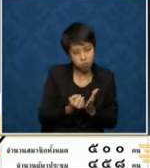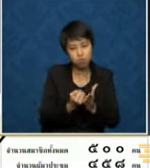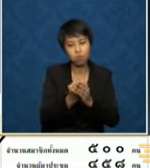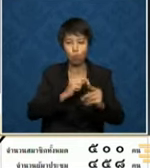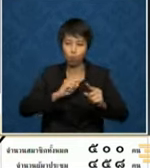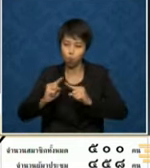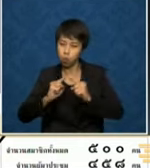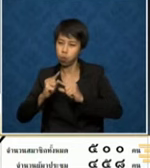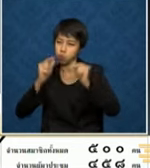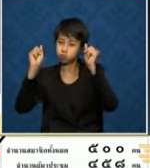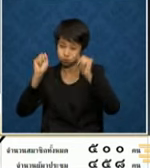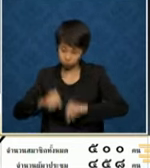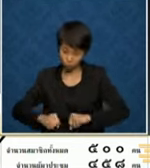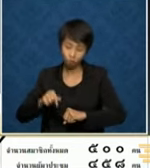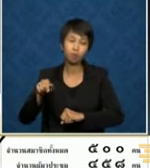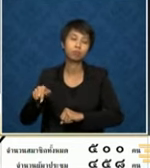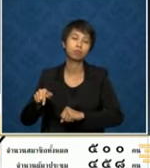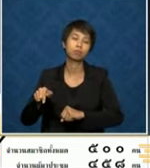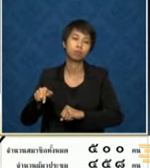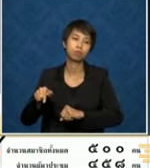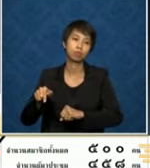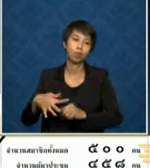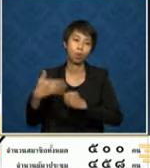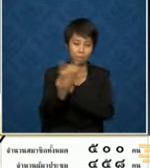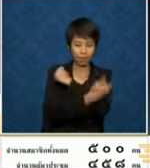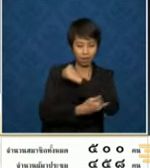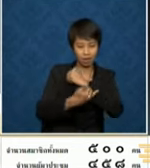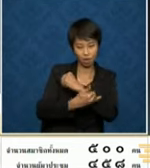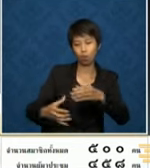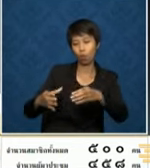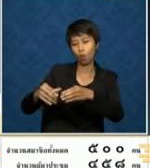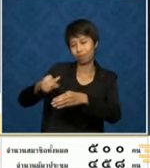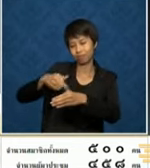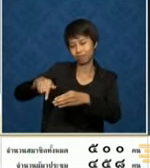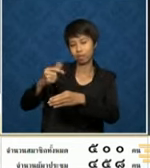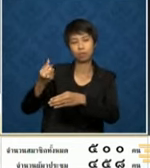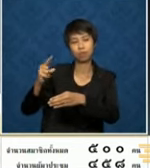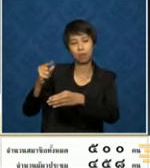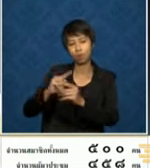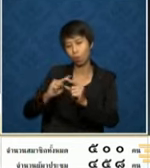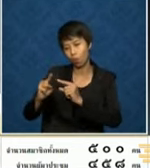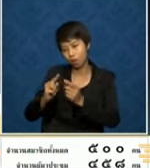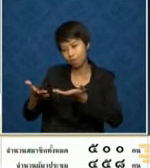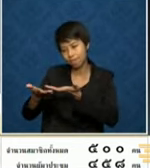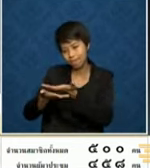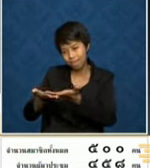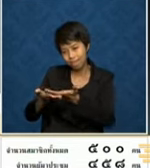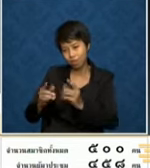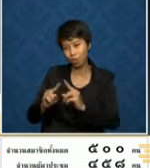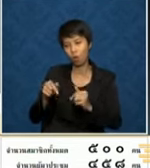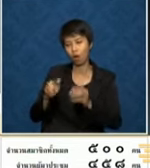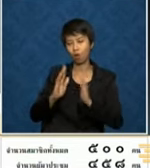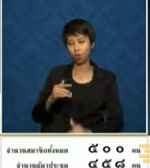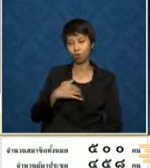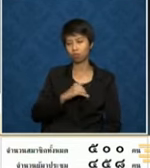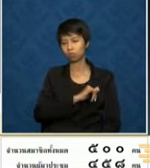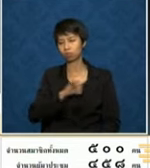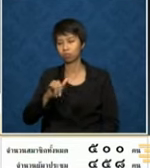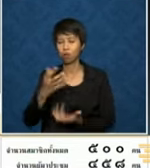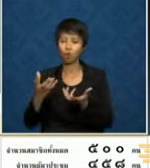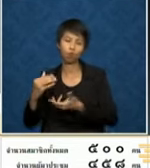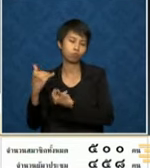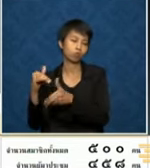าข้อตกลงนี้มาได้นะคะกับ11ประเทศด้วยกันเนี่ยนะคะแต่ว่าสุดท้ายแล้วกลับไม่มีใครใช้เลยค่ะท่านประธาน